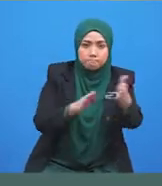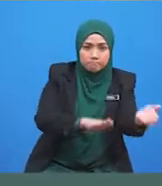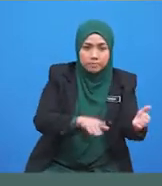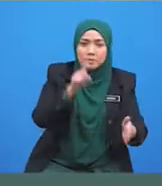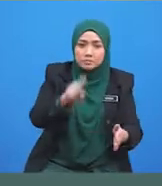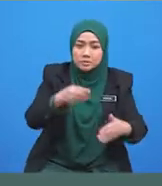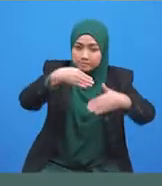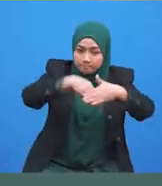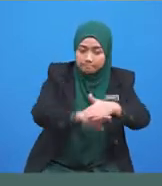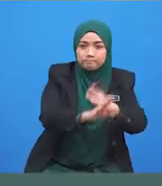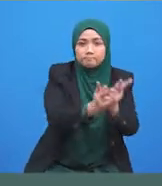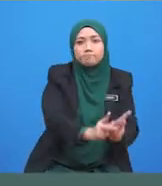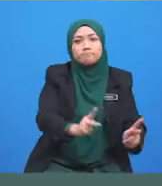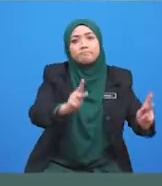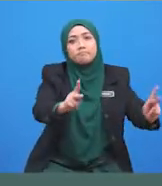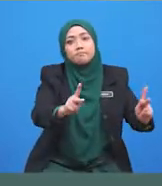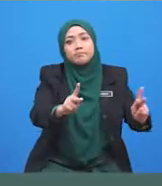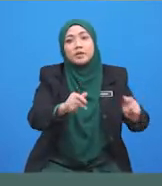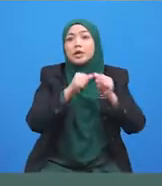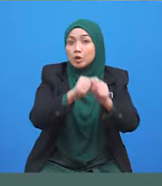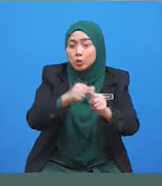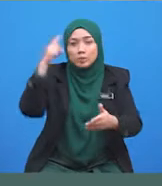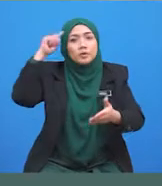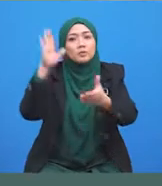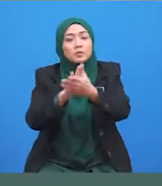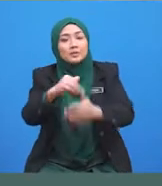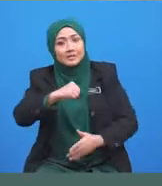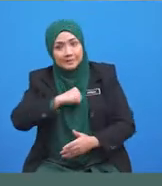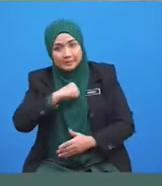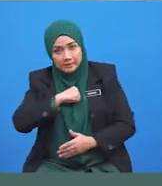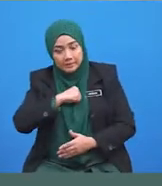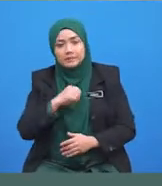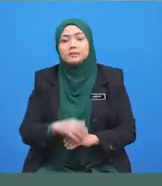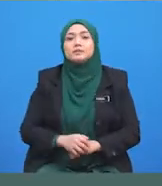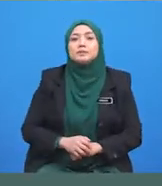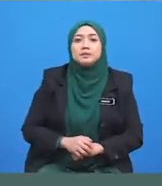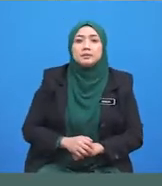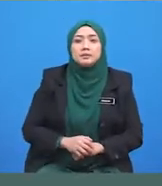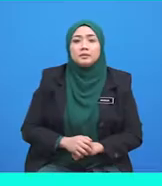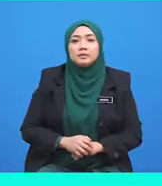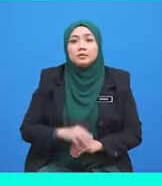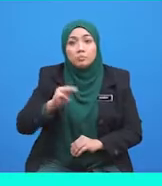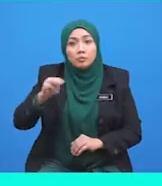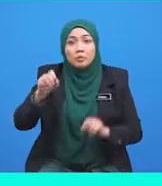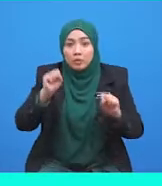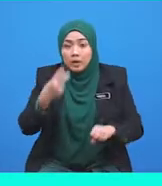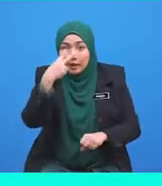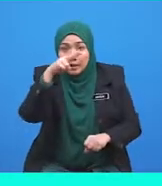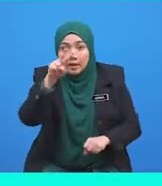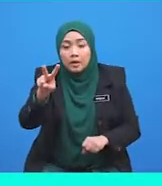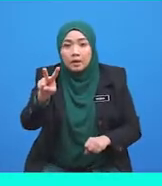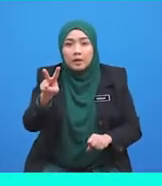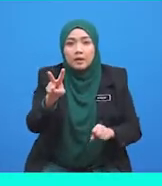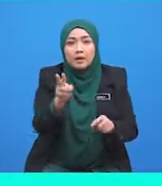akan dikebumikan mengikut kepercayaan masing-masing. Murid-murid boleh melihat sendiri reka bentuk